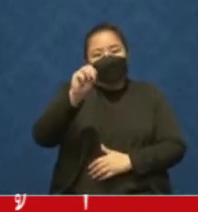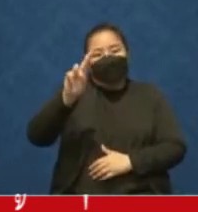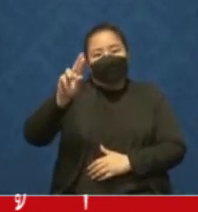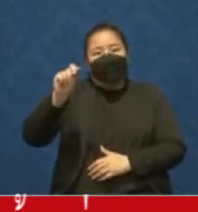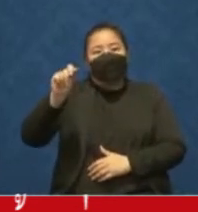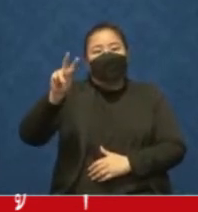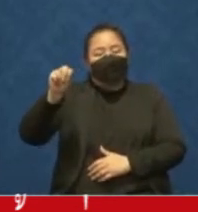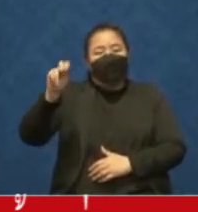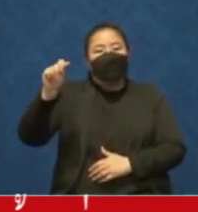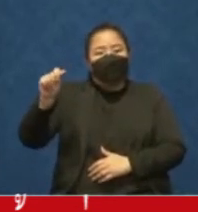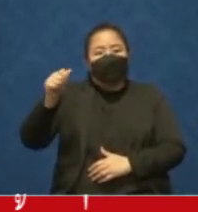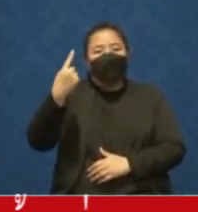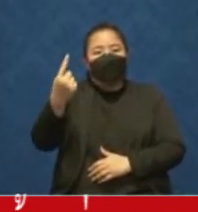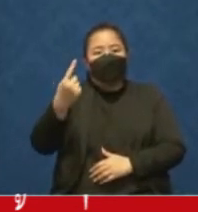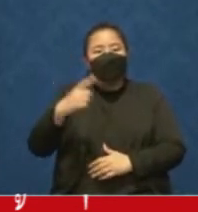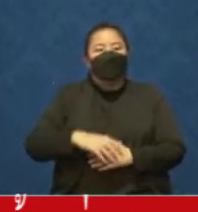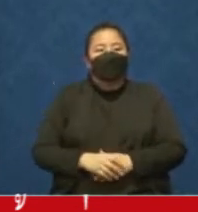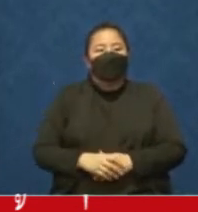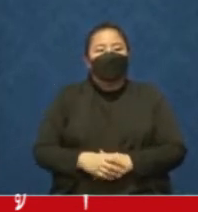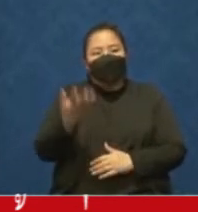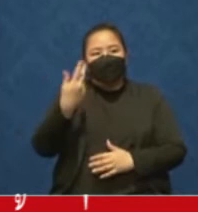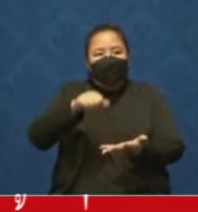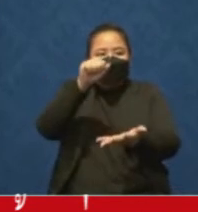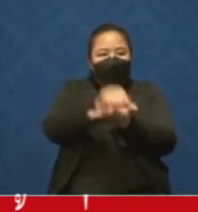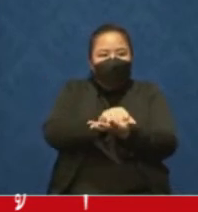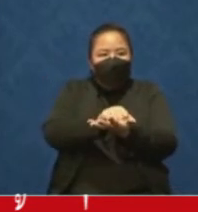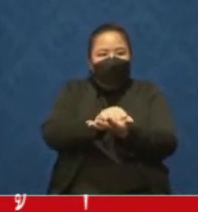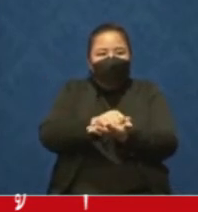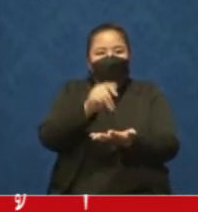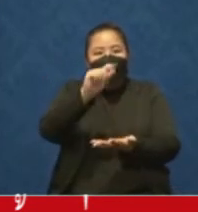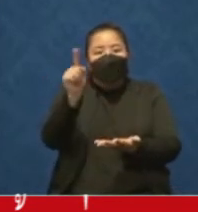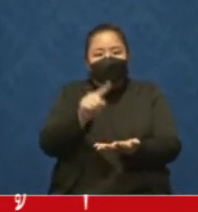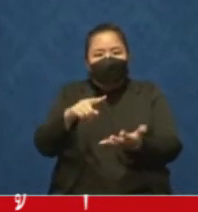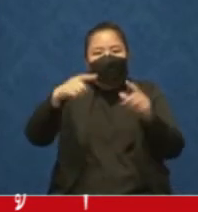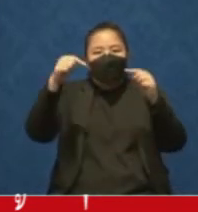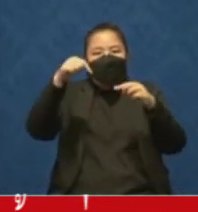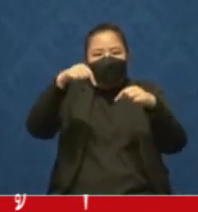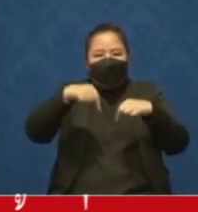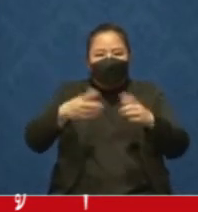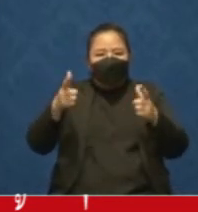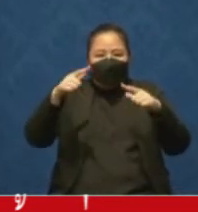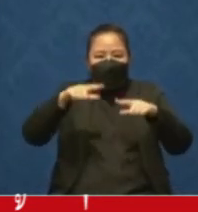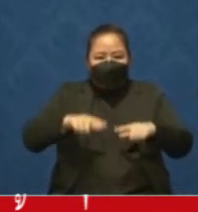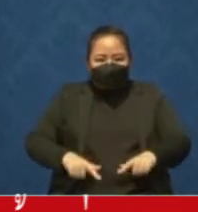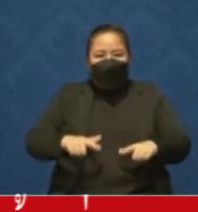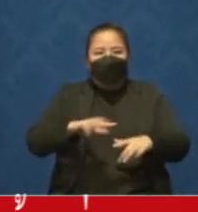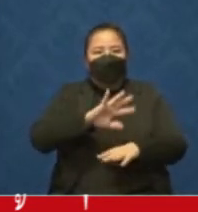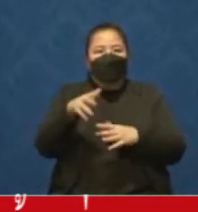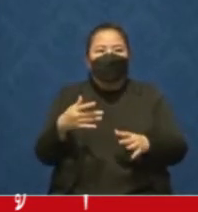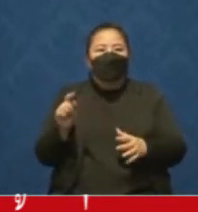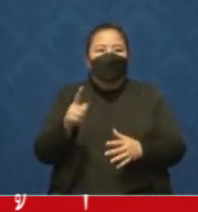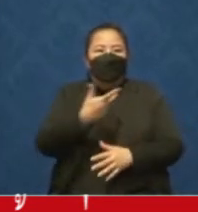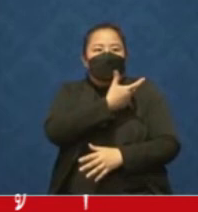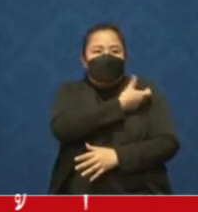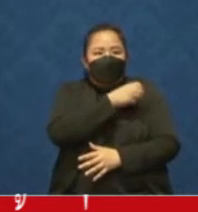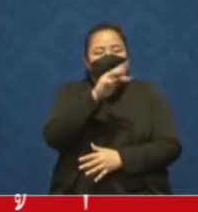erna เท่านั้นทำใหยอดสั่งจองและยอดปลด แอตตซีเกา ลดลงทั่วยุหบ ก็กระตุ้นด้วย mRNA